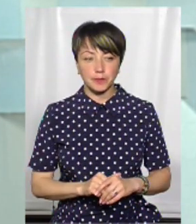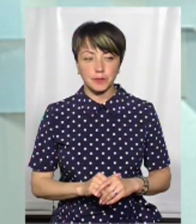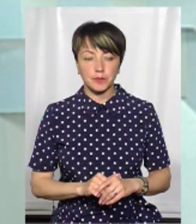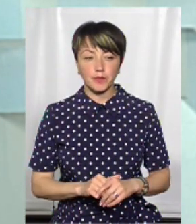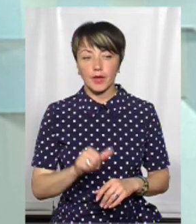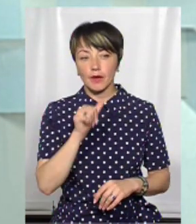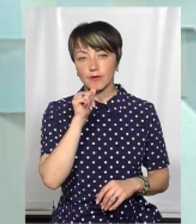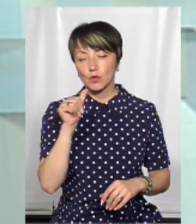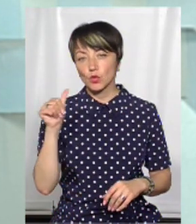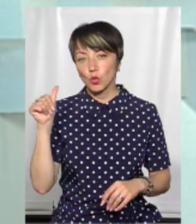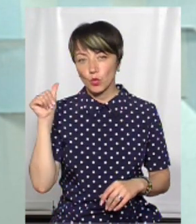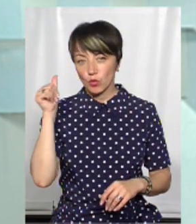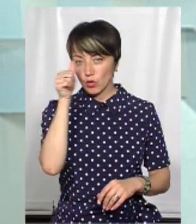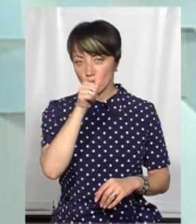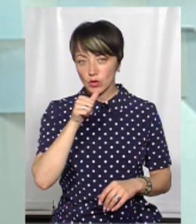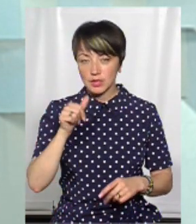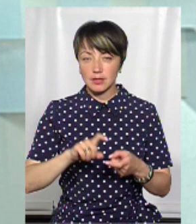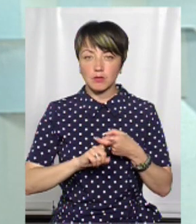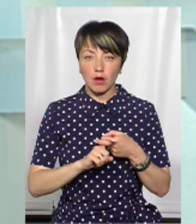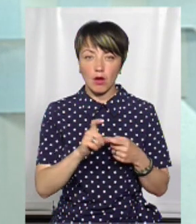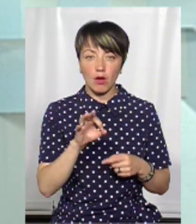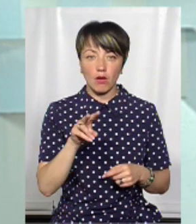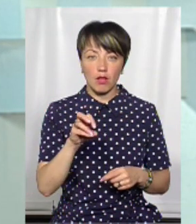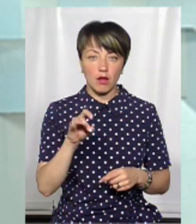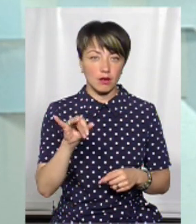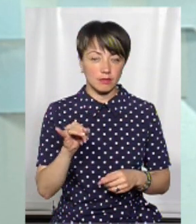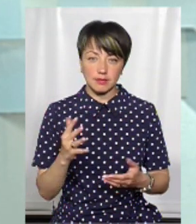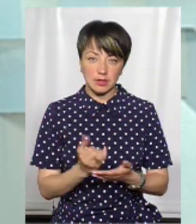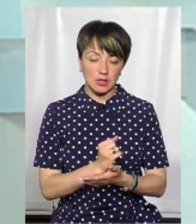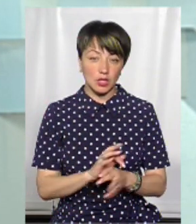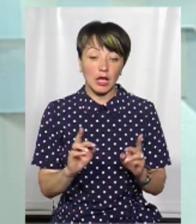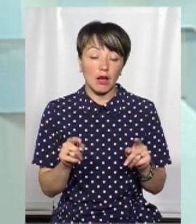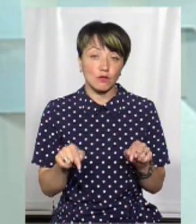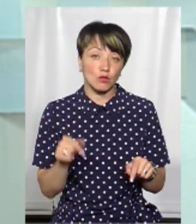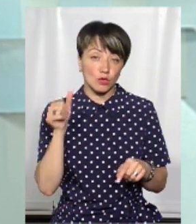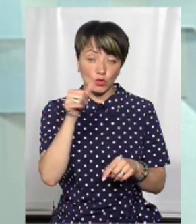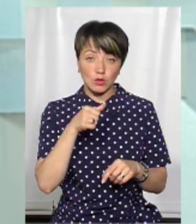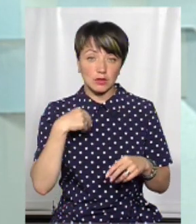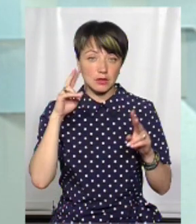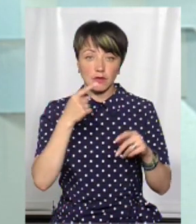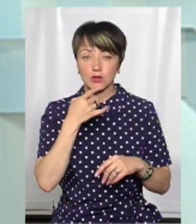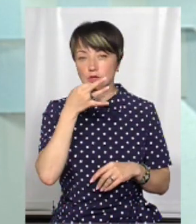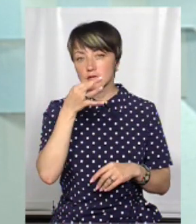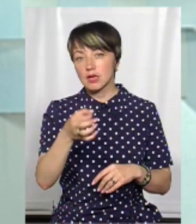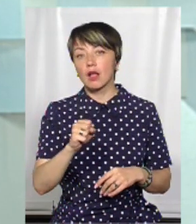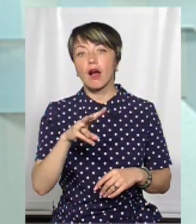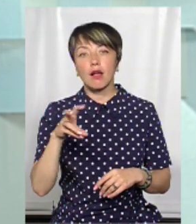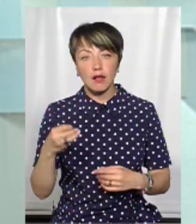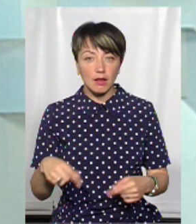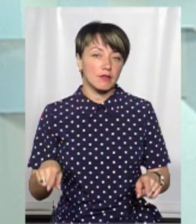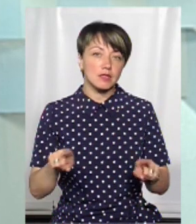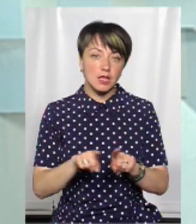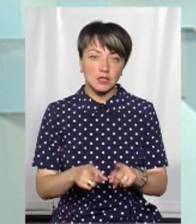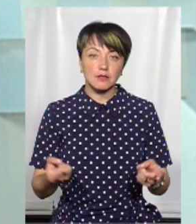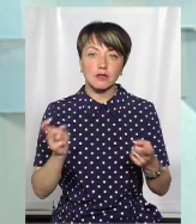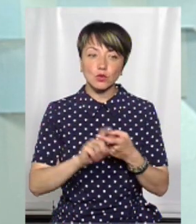В тому році ми збудників холери не знаходили. Як буде в цьому році, мені важко сказати, але все ж таки